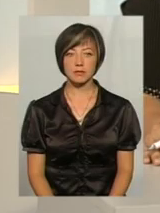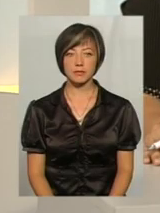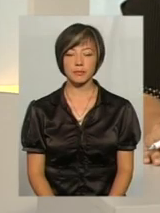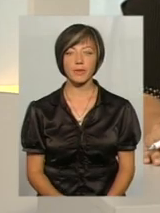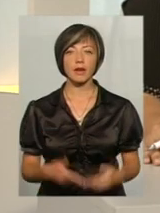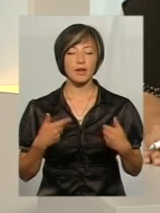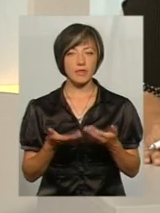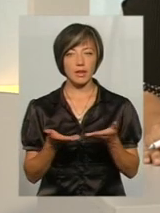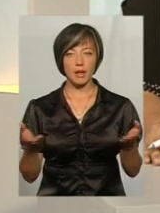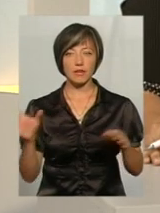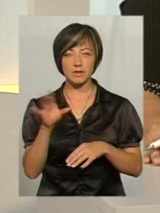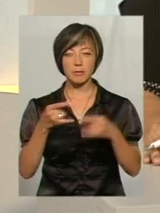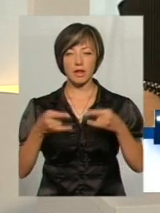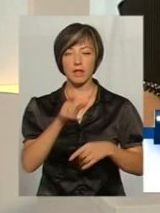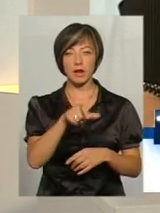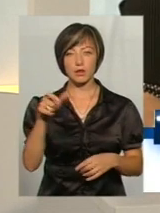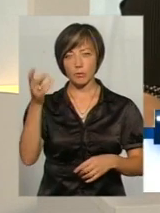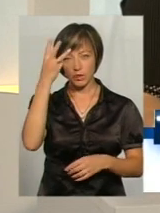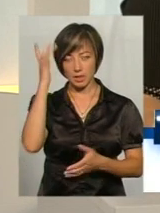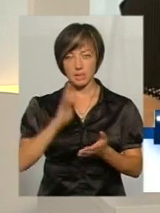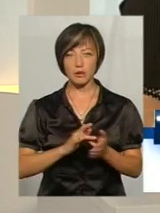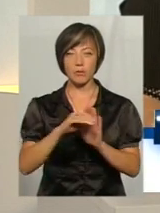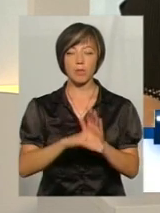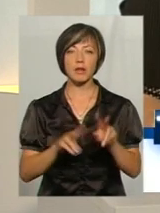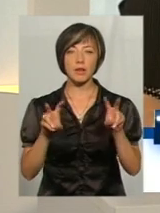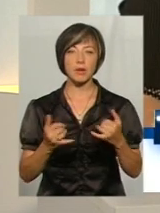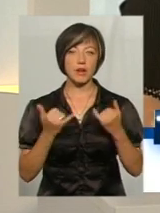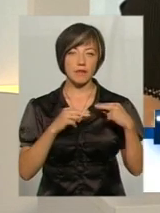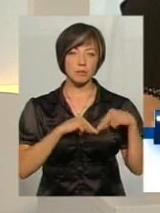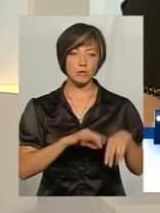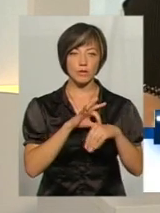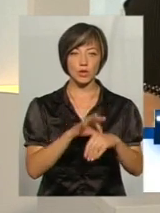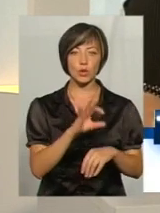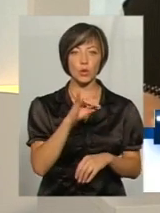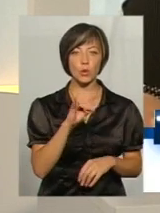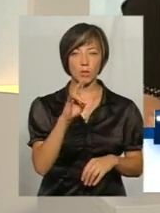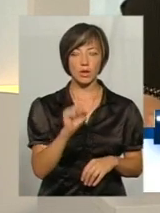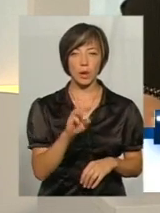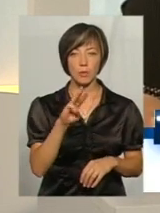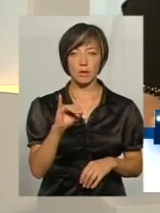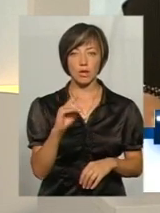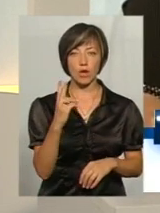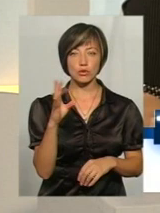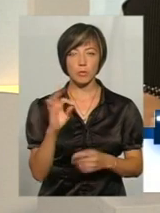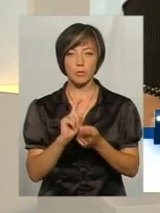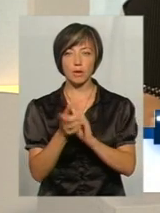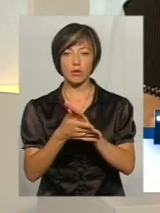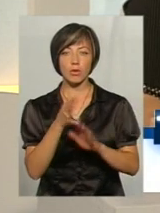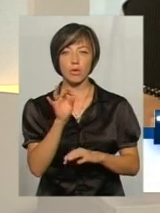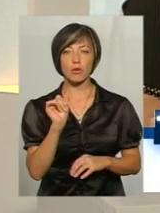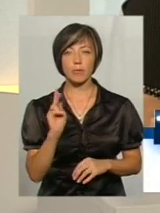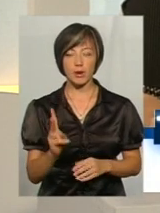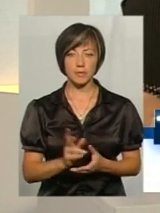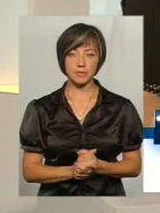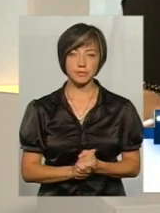Мої вітання усім телеглядачам «Поділля Центр» в ефірі «Тема». Сьогодні для вас у студії працює ведуча Юна Мітрашко, переклад на жестову мову